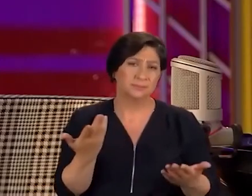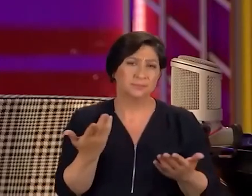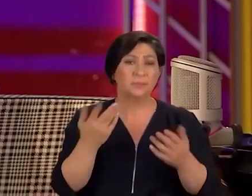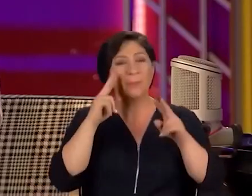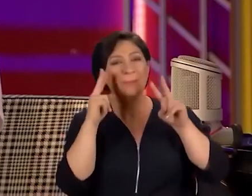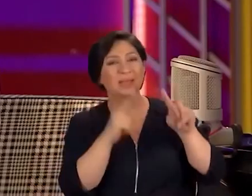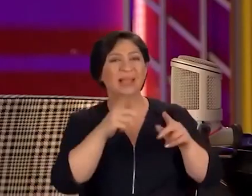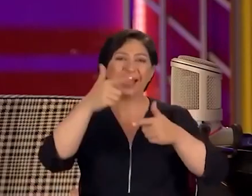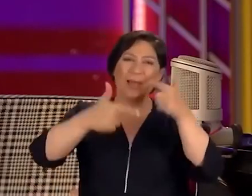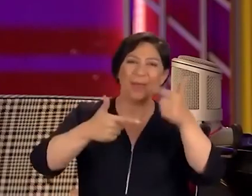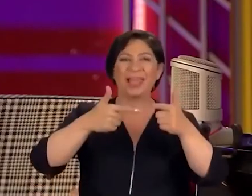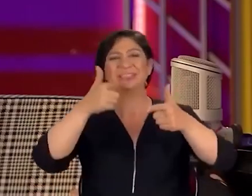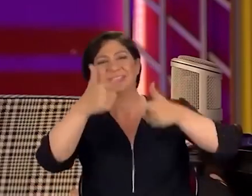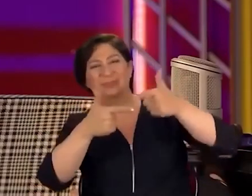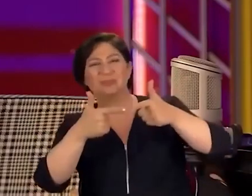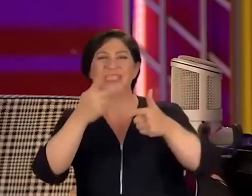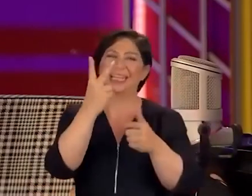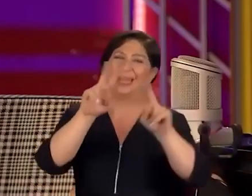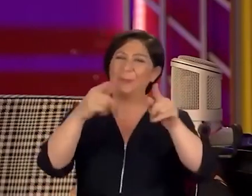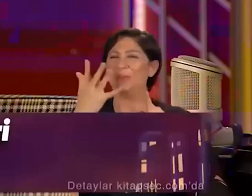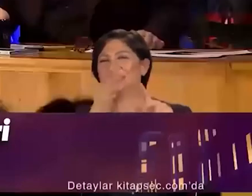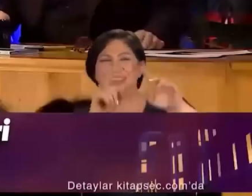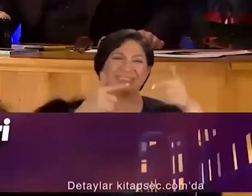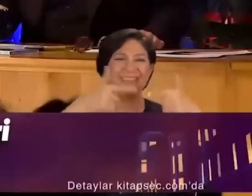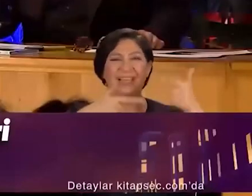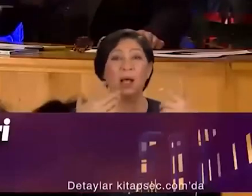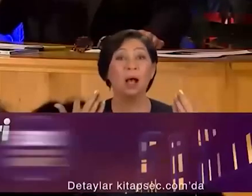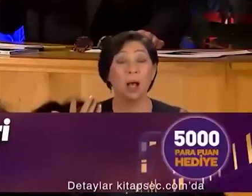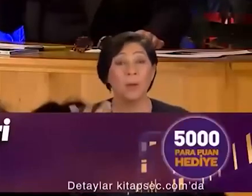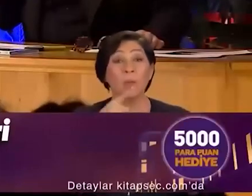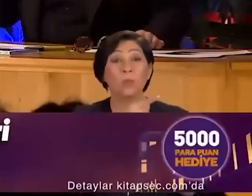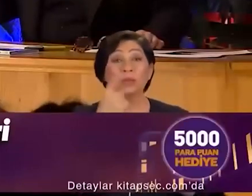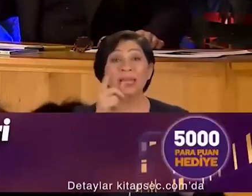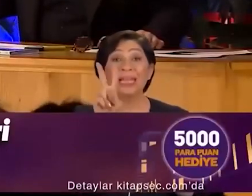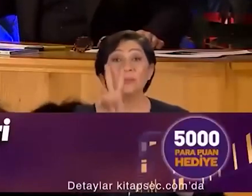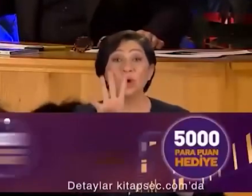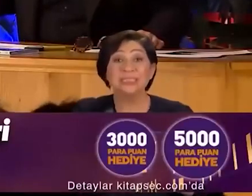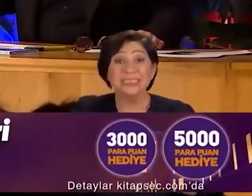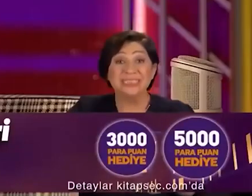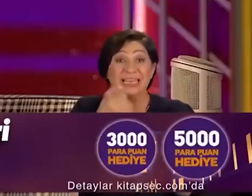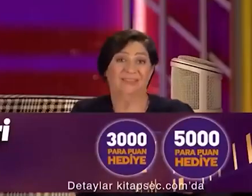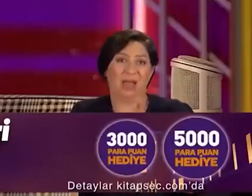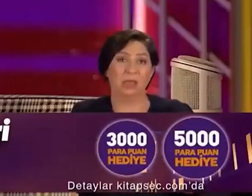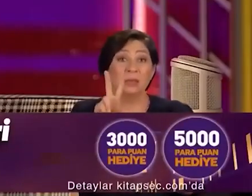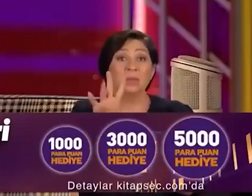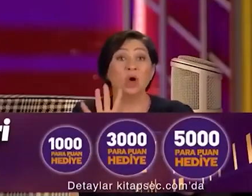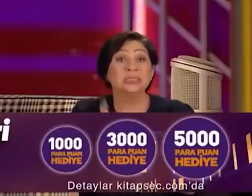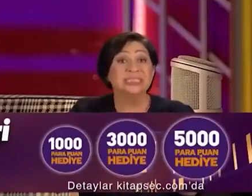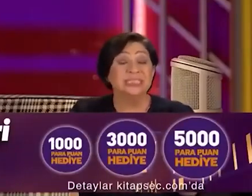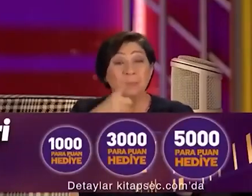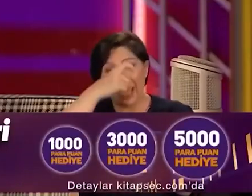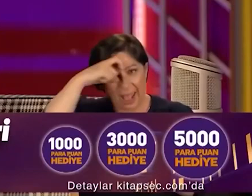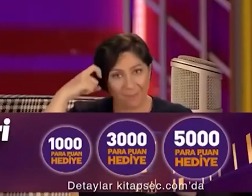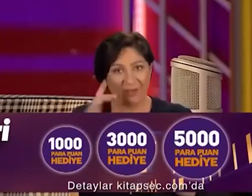Evet. Hani baktığın zaman kamerayla işte çekilmiş 2 kare 5 kare falan dersiniz ama bunda bir kere 24 saat var. 24 saat